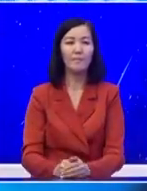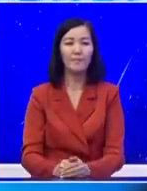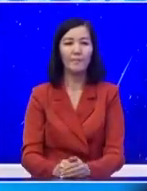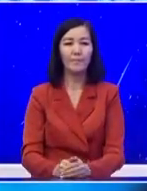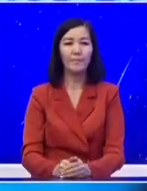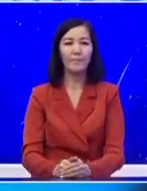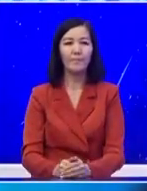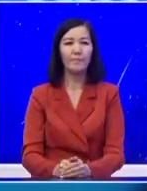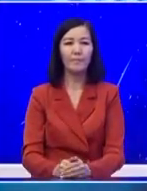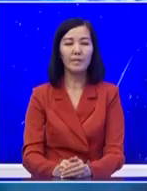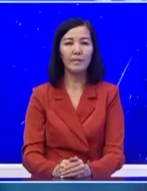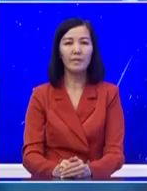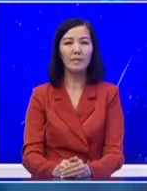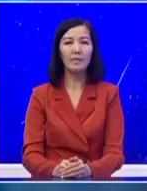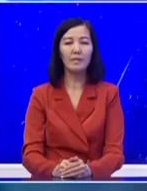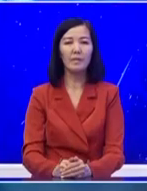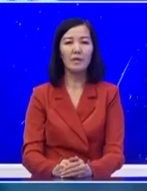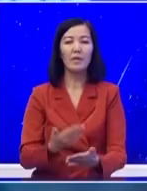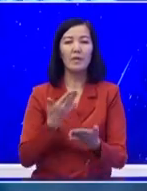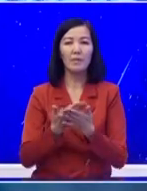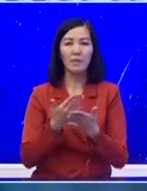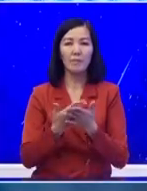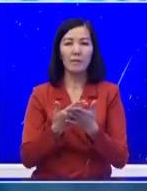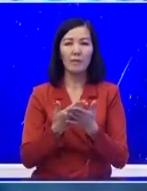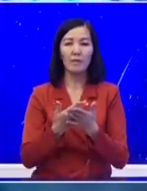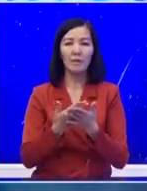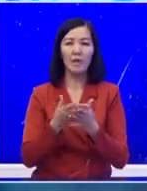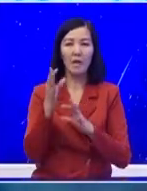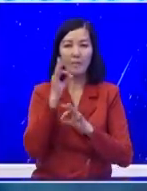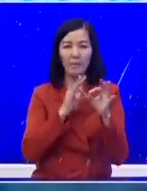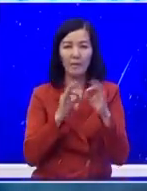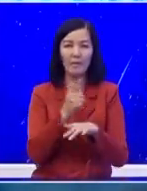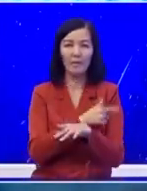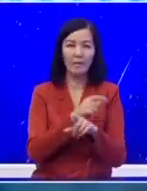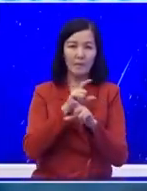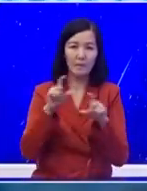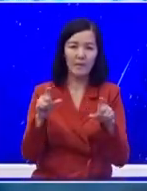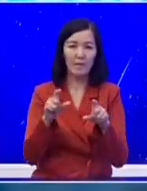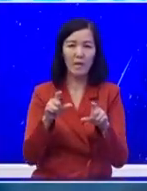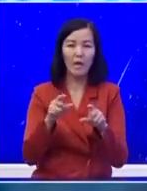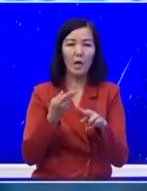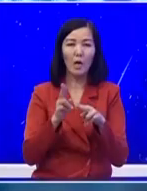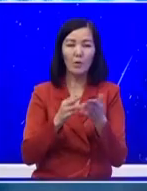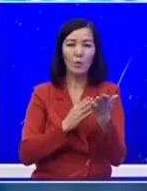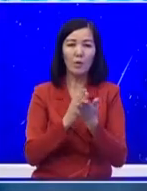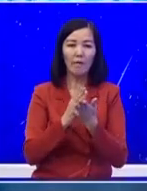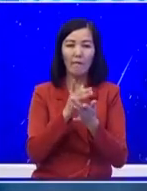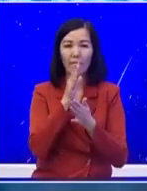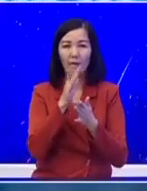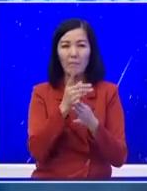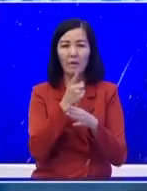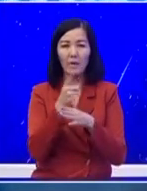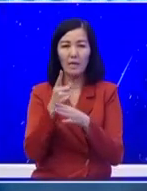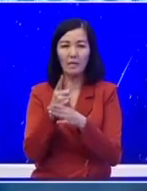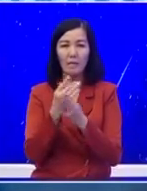В ходе этой работы устанавливаются недобросовестные работники аптек и отдельные граждане, которые в период карантина